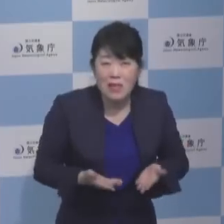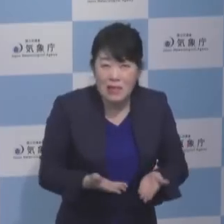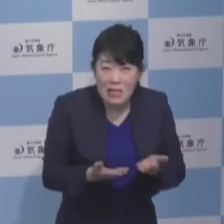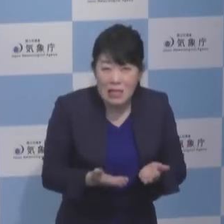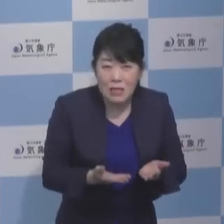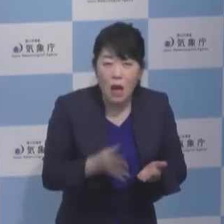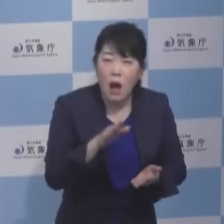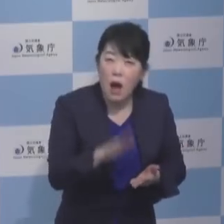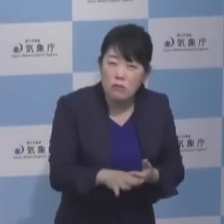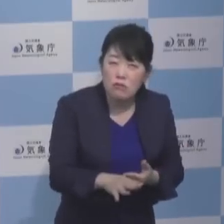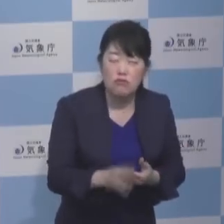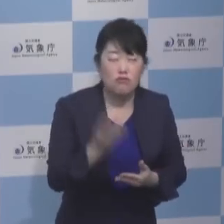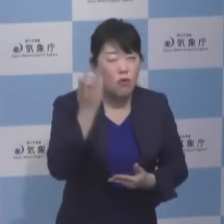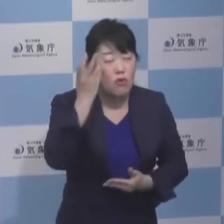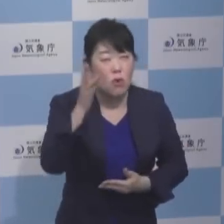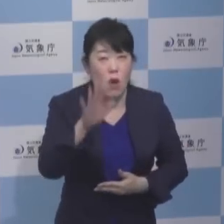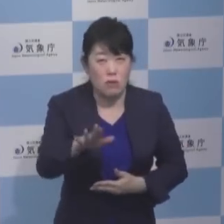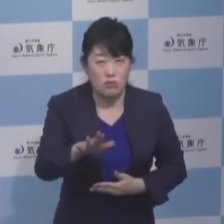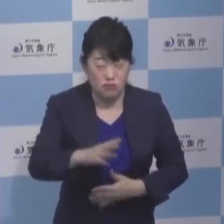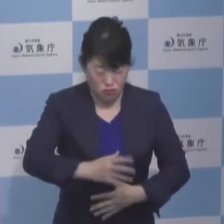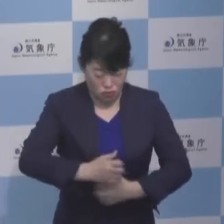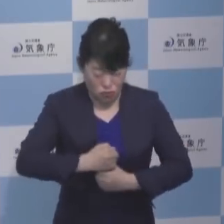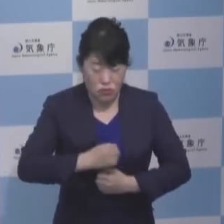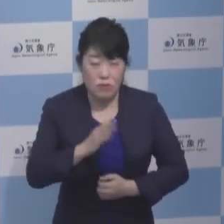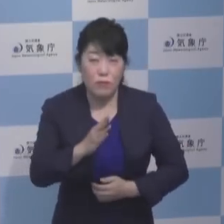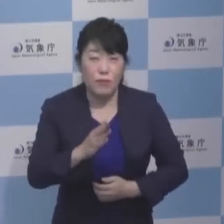続き注意してください。